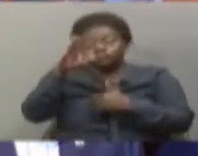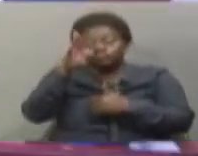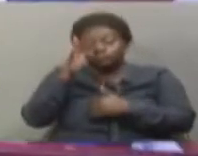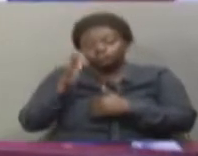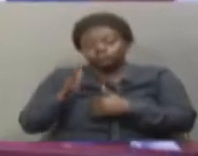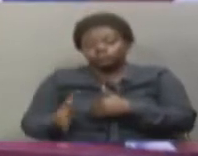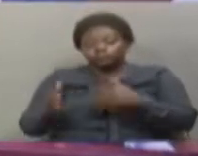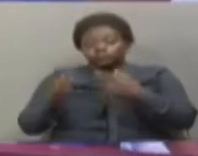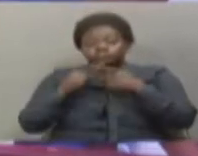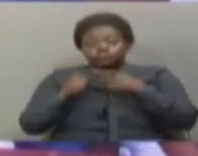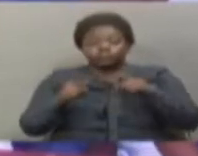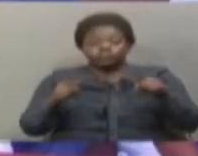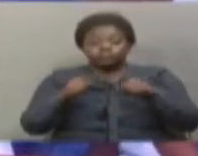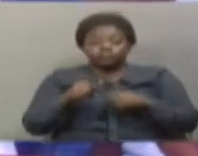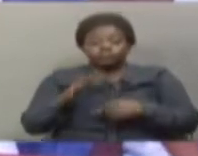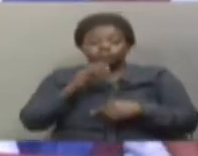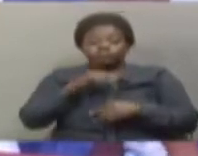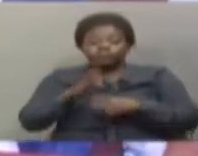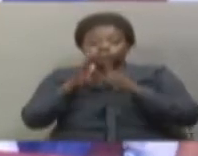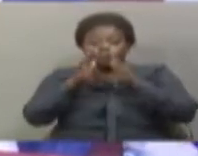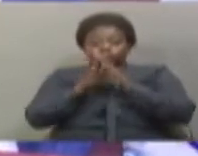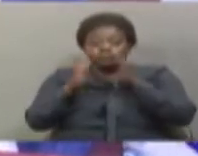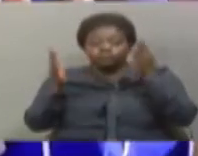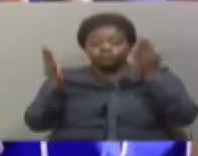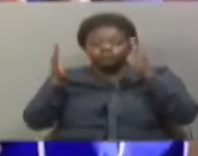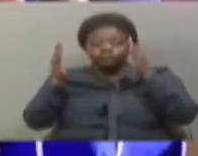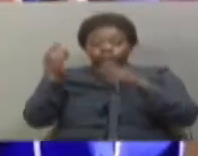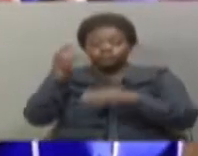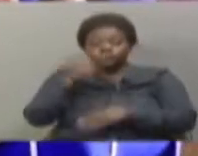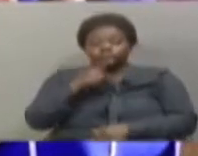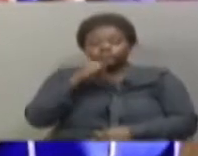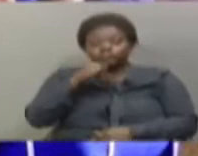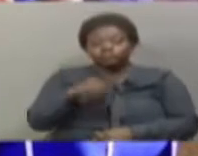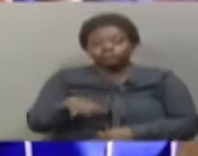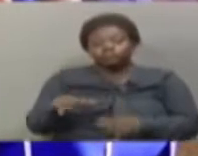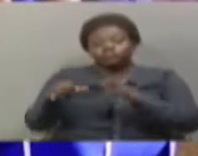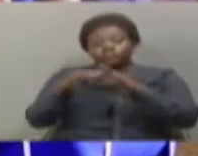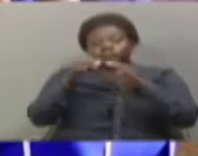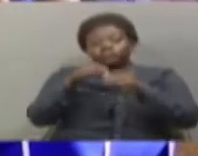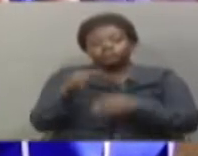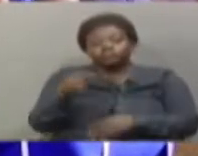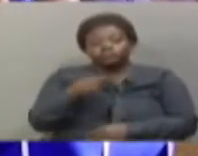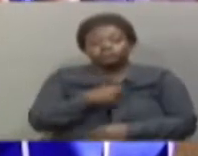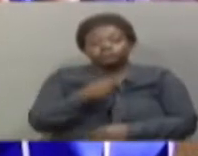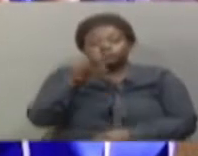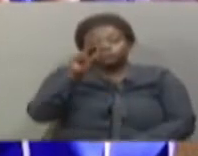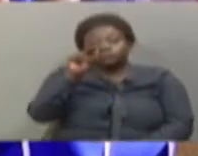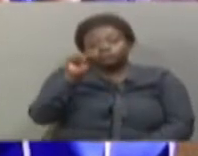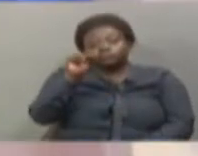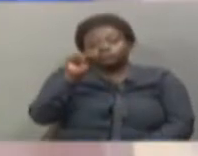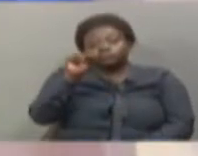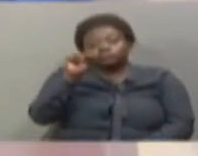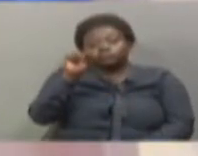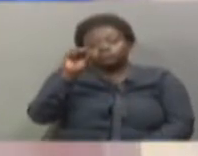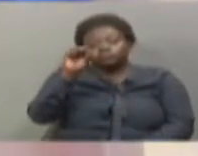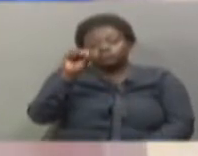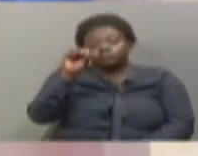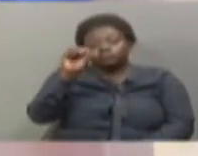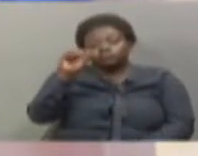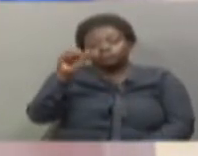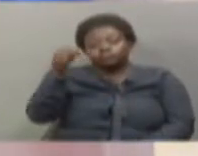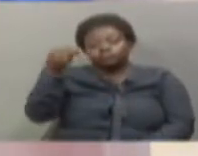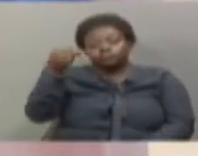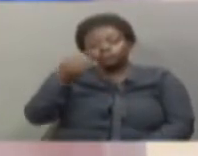gimu. Bino abyogeredde mu kusaba kw'okuza olunaku lwa Fathers Union busaba dinkoni bw'eggayaza ku St Noah's Church e Wampeewo.